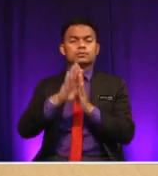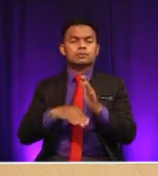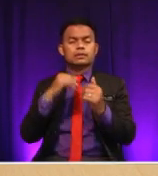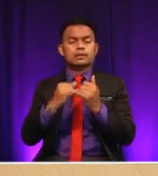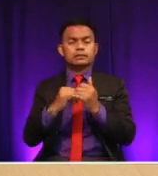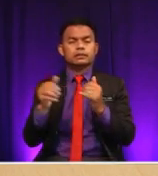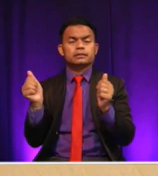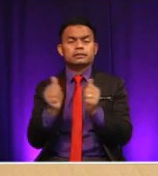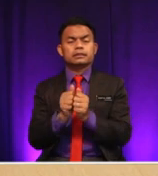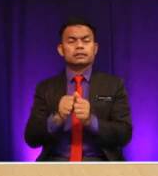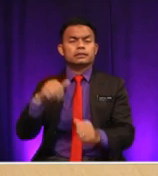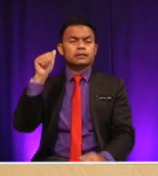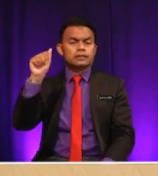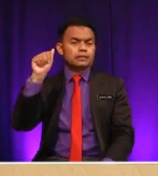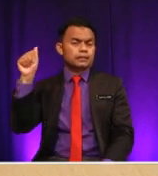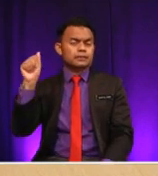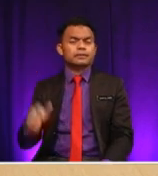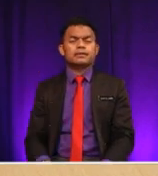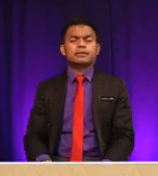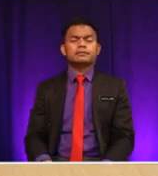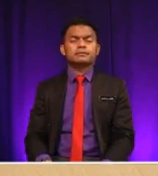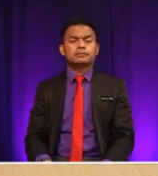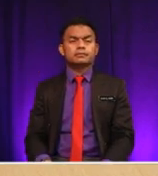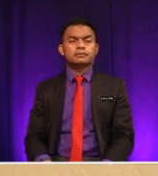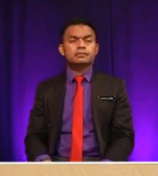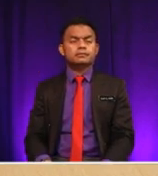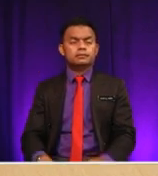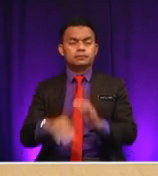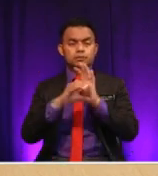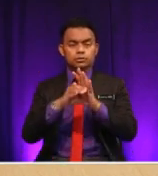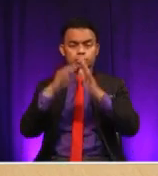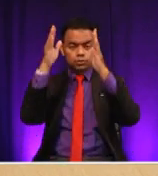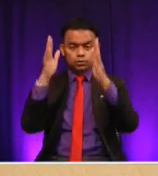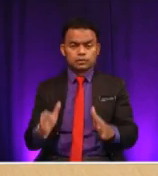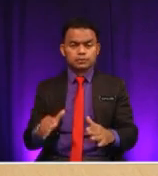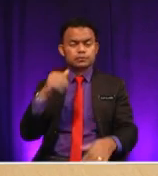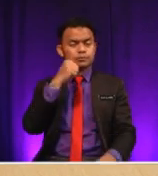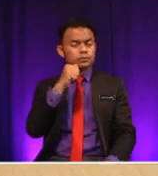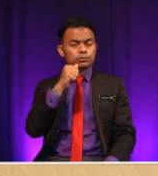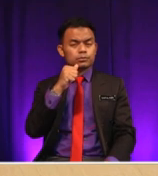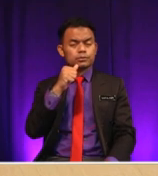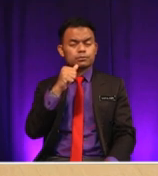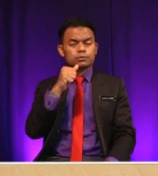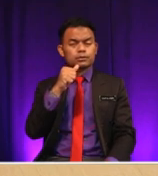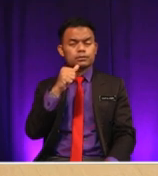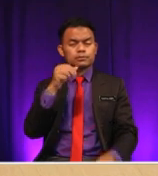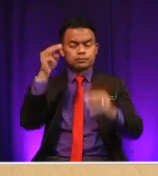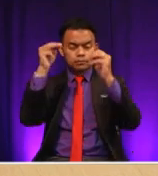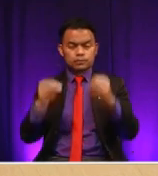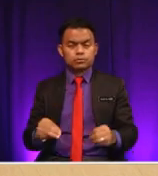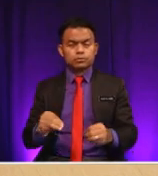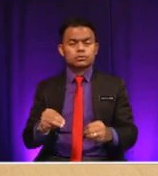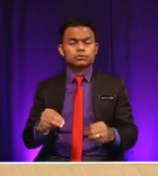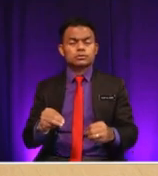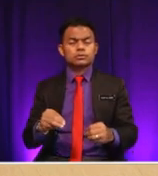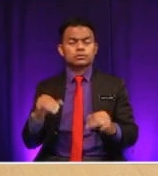Irama akan sebentar tadi contohnya kan Oke Contohnya orang perempuan manusia juga kehormatan dirinya Oke